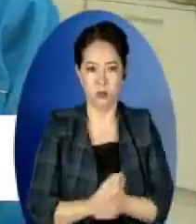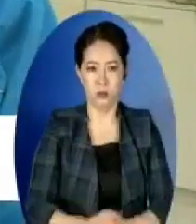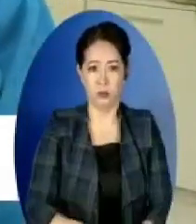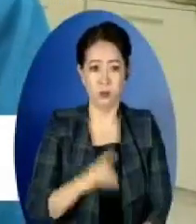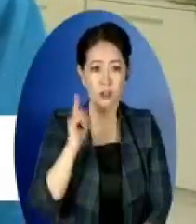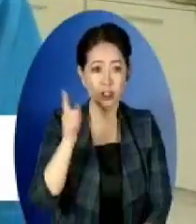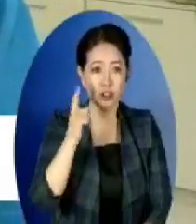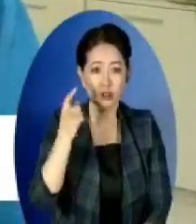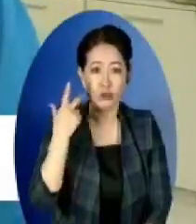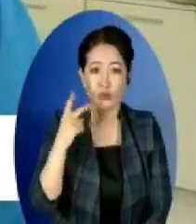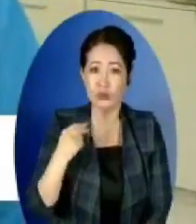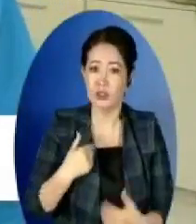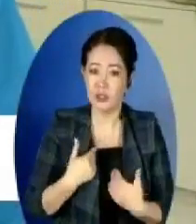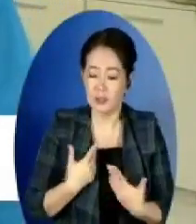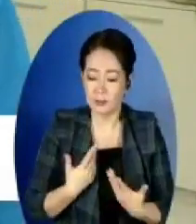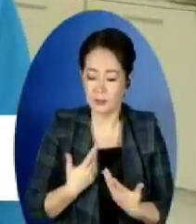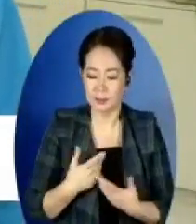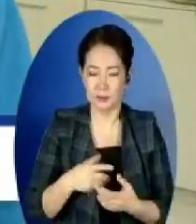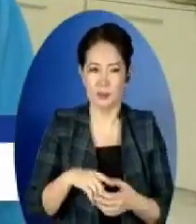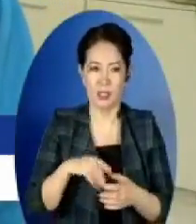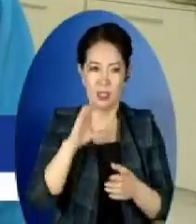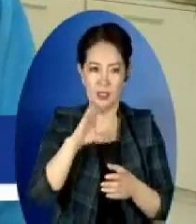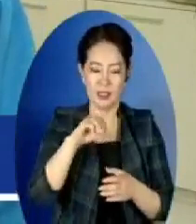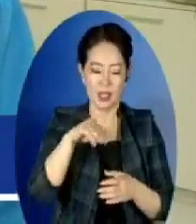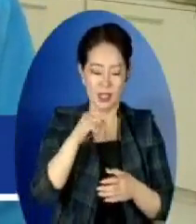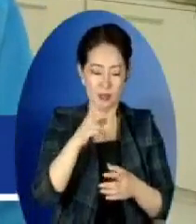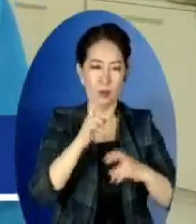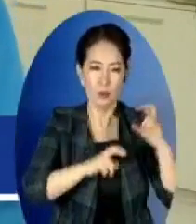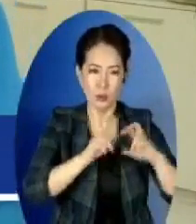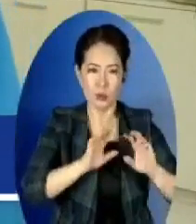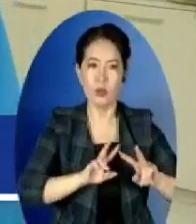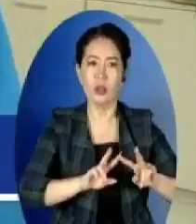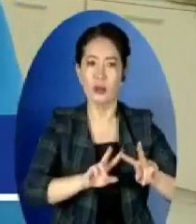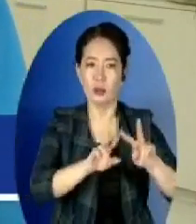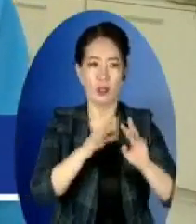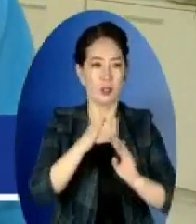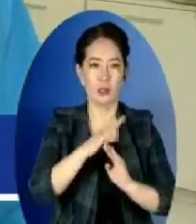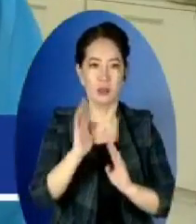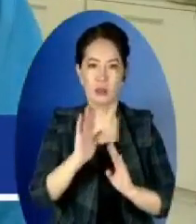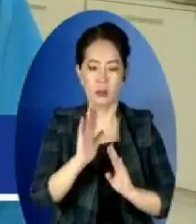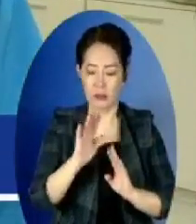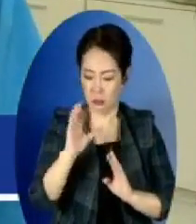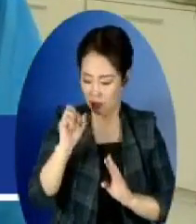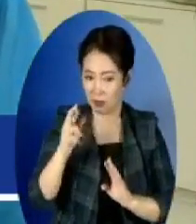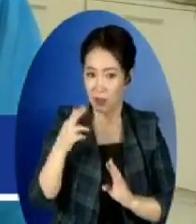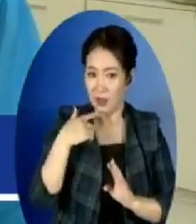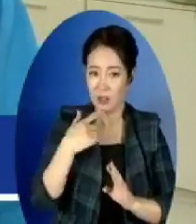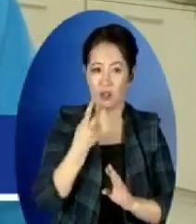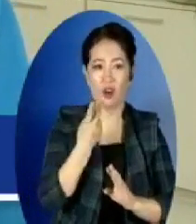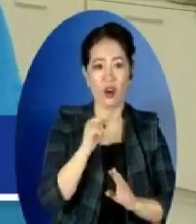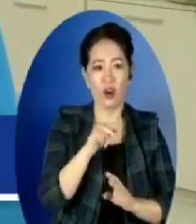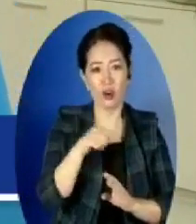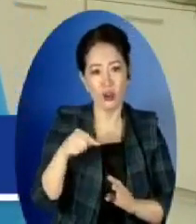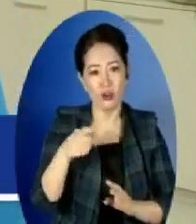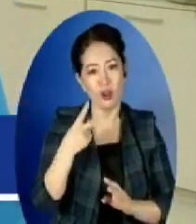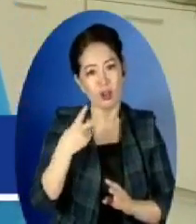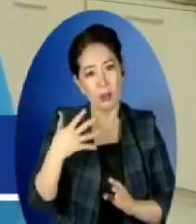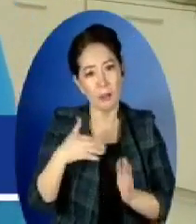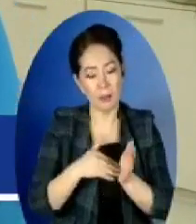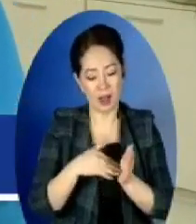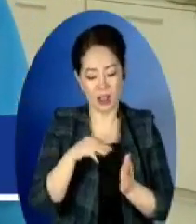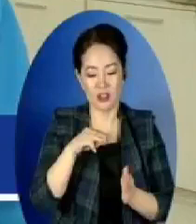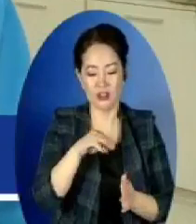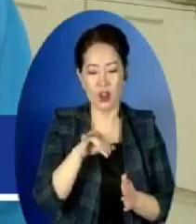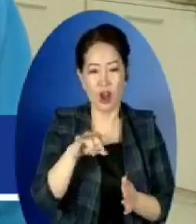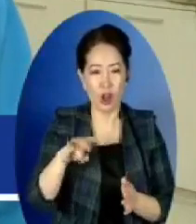бол станцуудаасаа бол үйлдвэрлэл цогцолтгүй явагдаж байгаа. За эндээс бол одоо сая хэллээ 20-25 мянган тонноосыг